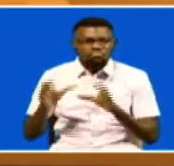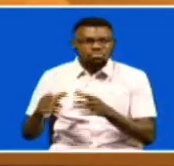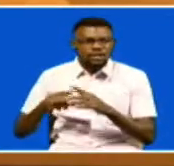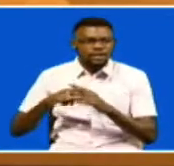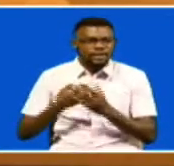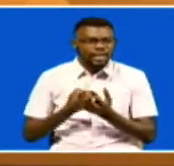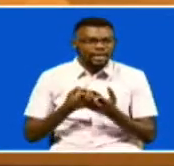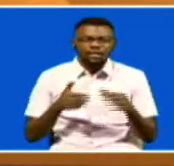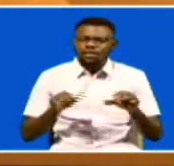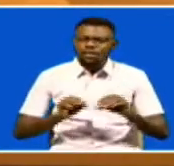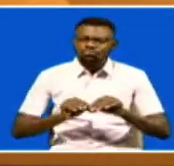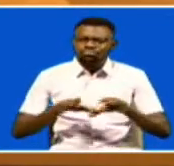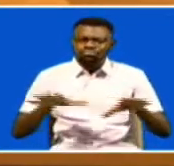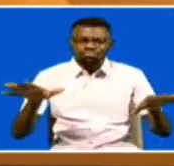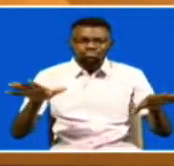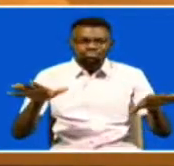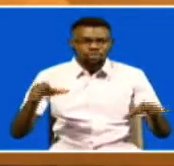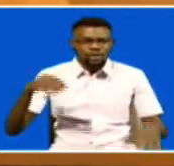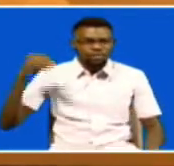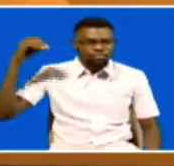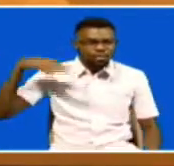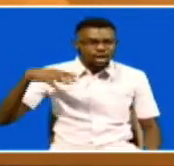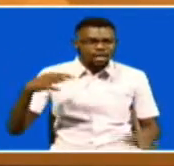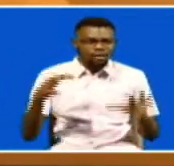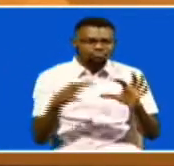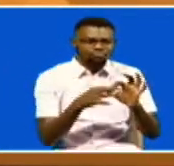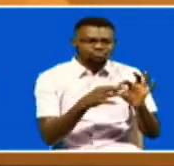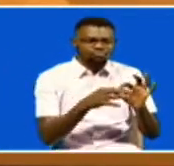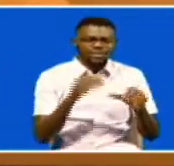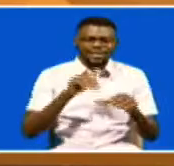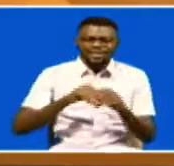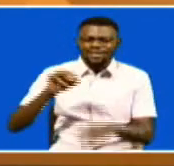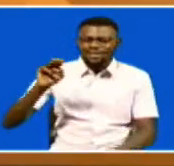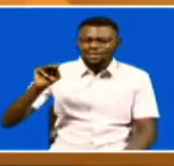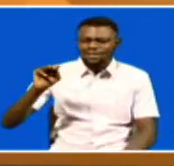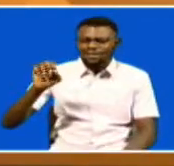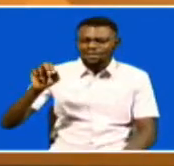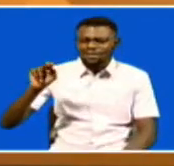kawi ya mvuke wa ardhi katika eneo la Menengai, kaunti ya Nakuru.